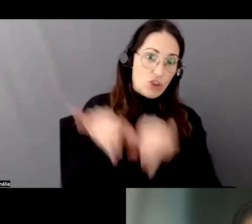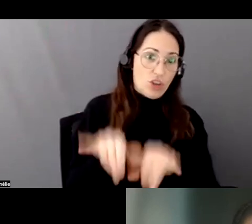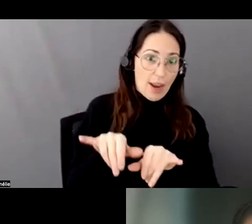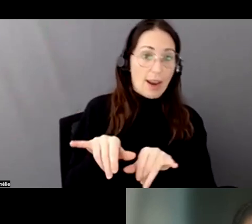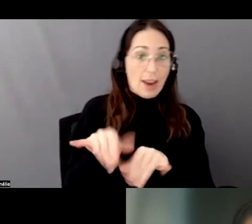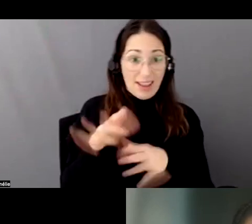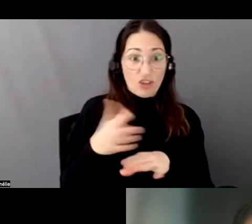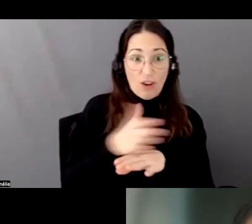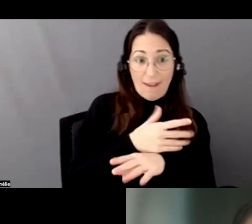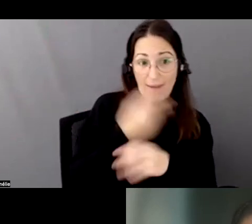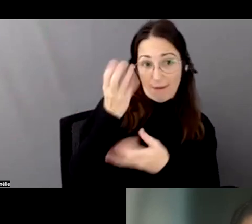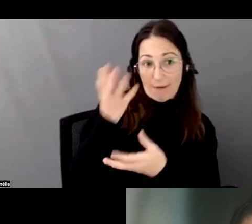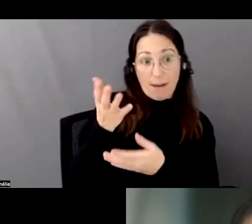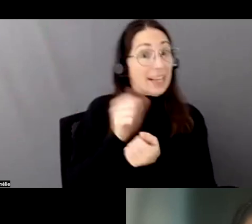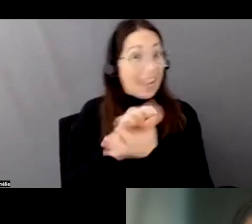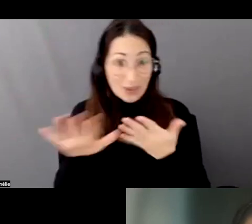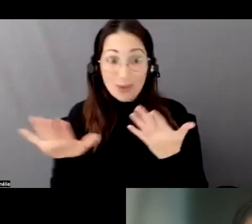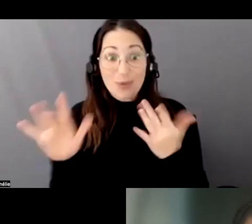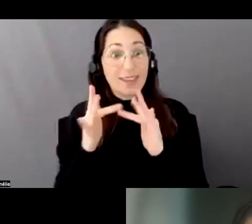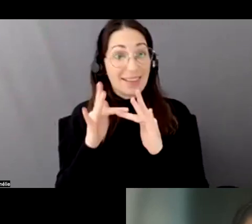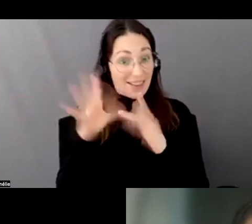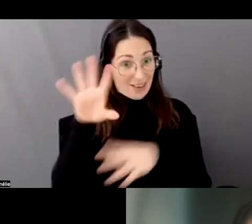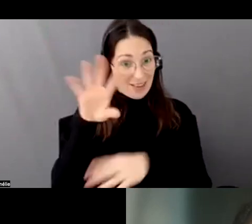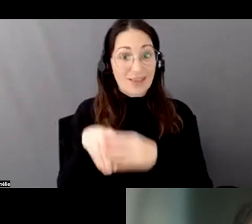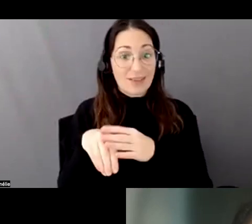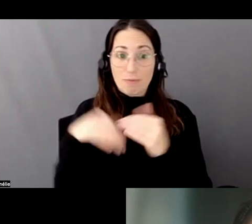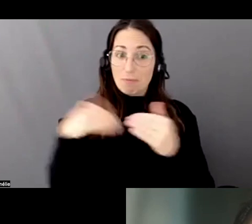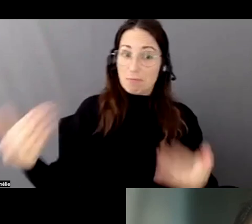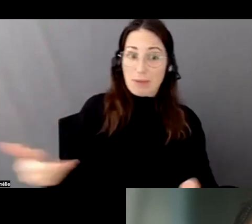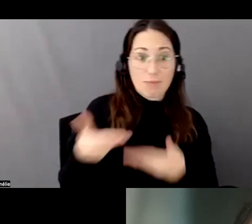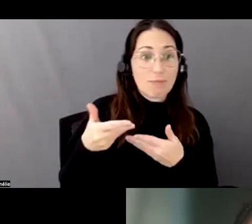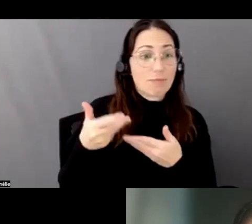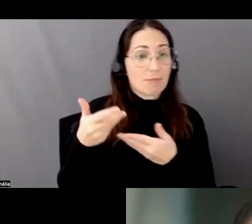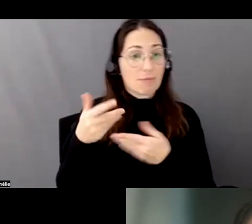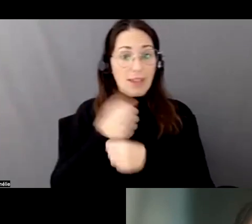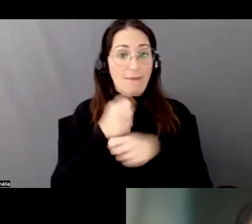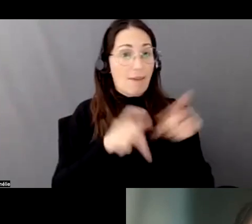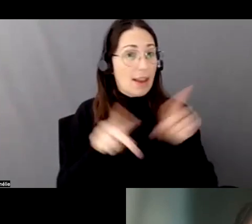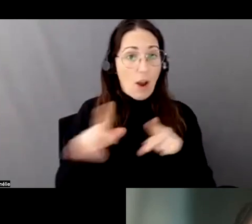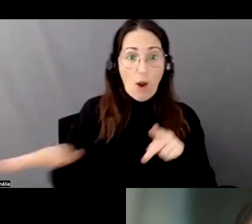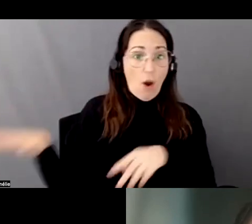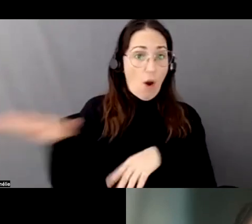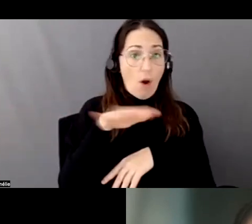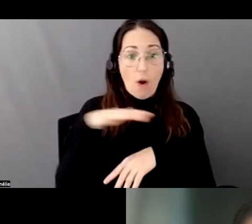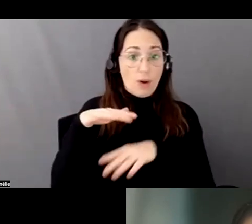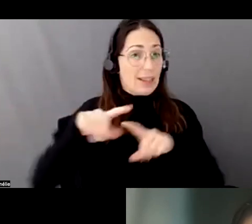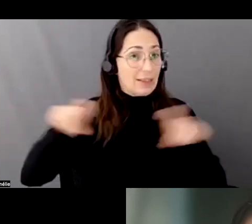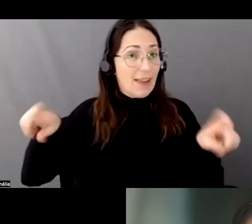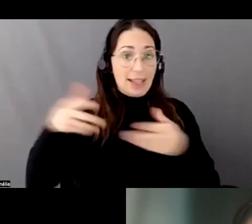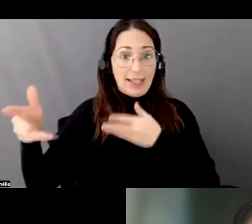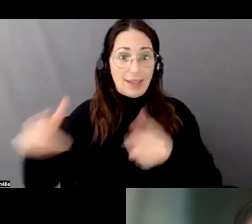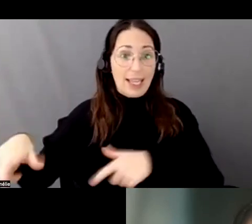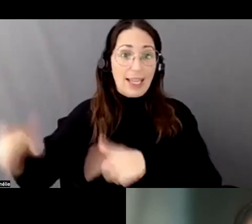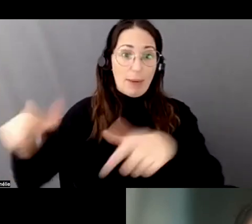gratuit en ligne qui est ouvert aux travailleurs des services